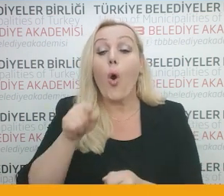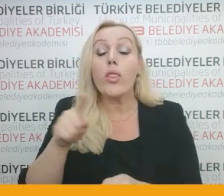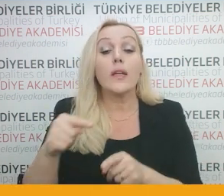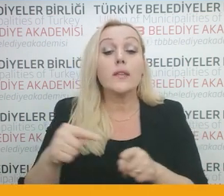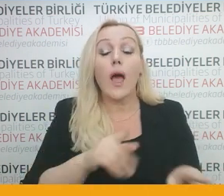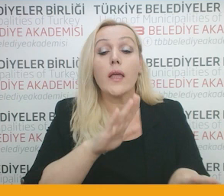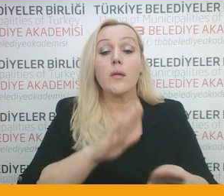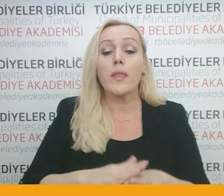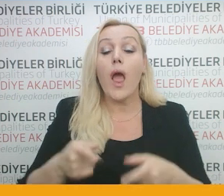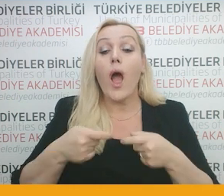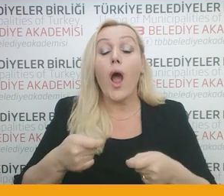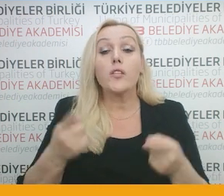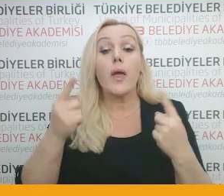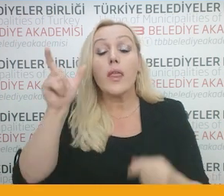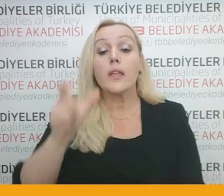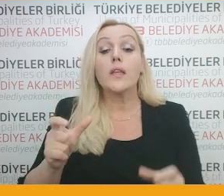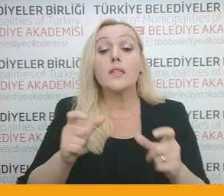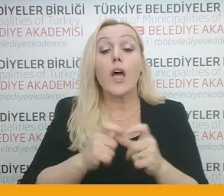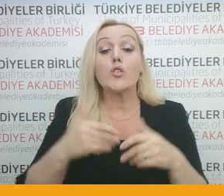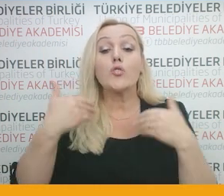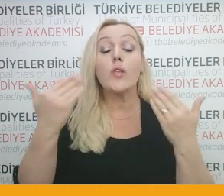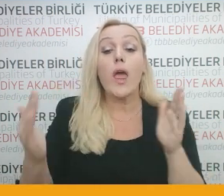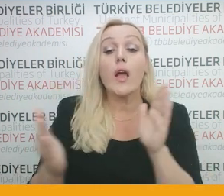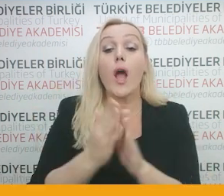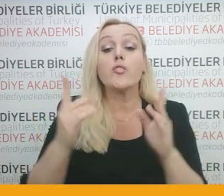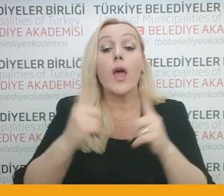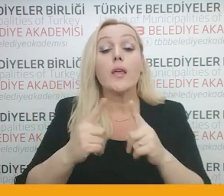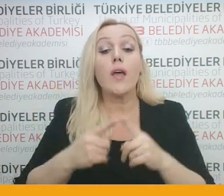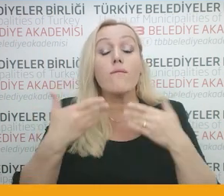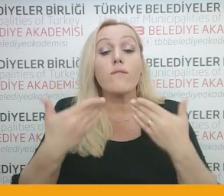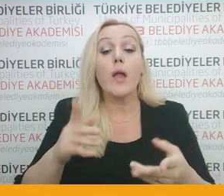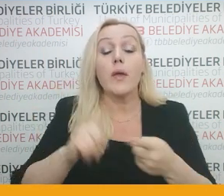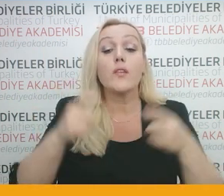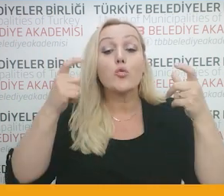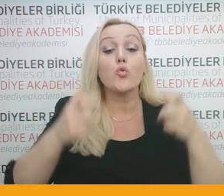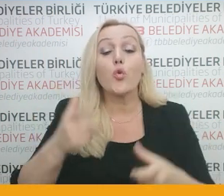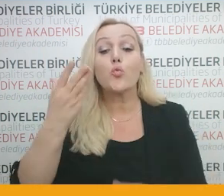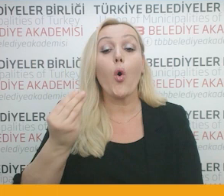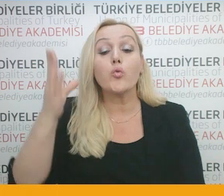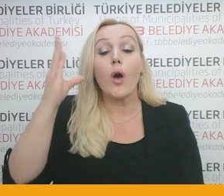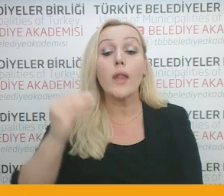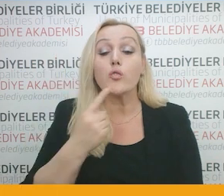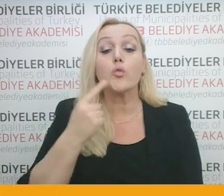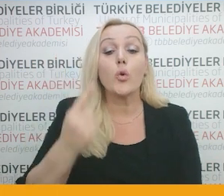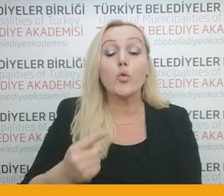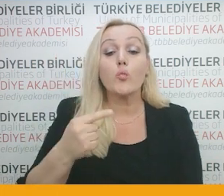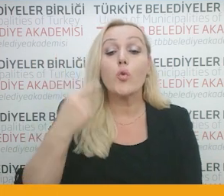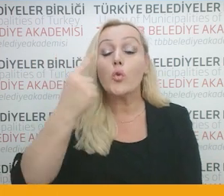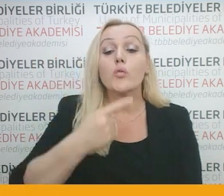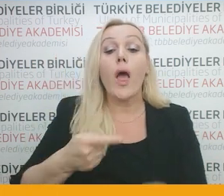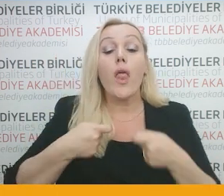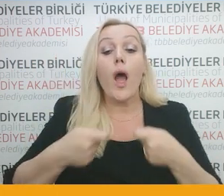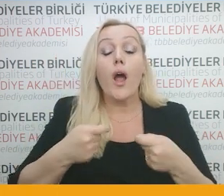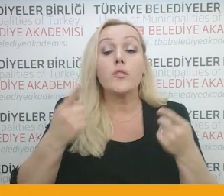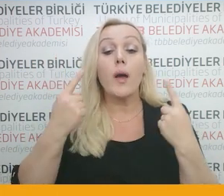harcama yetkilisinin Sayıştay'a karşı hesap verme konusunda tam ve doğrudan sorumlu olduğu anlaşılıyor diyor. Bu yüzden harcama yetkilileri